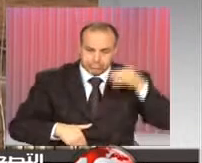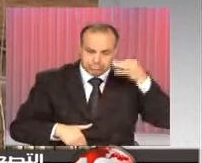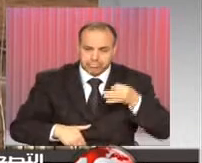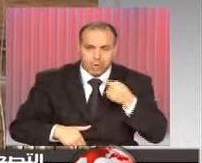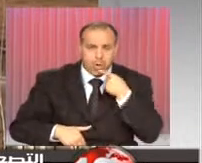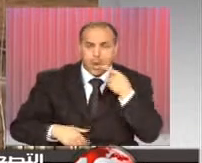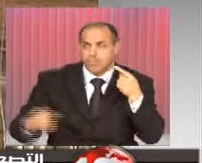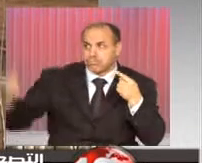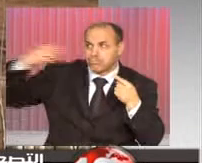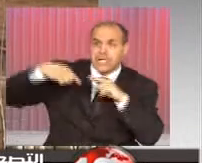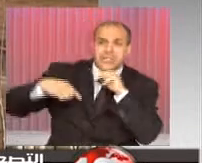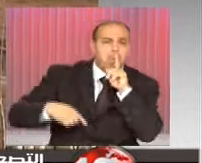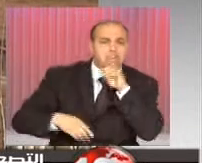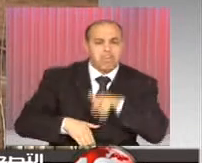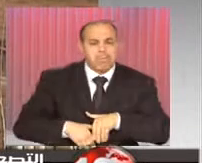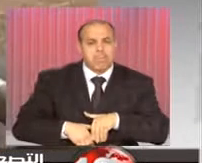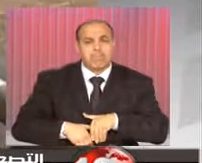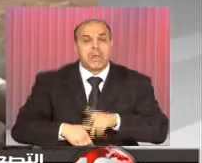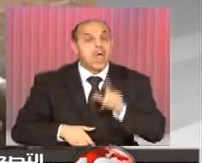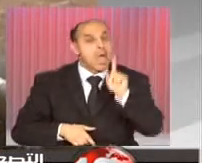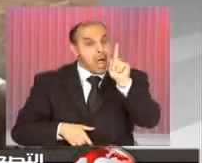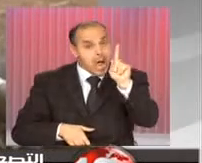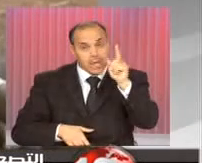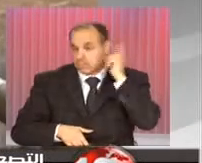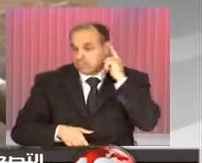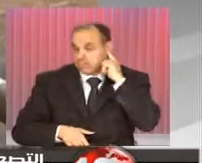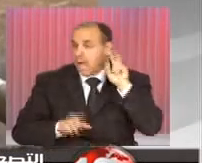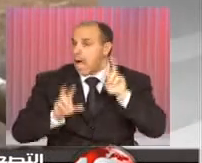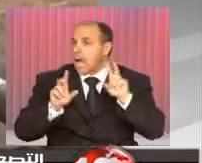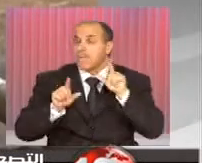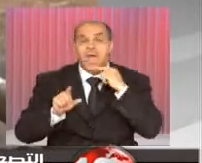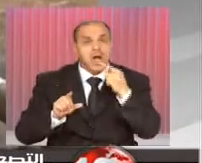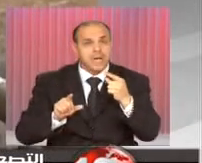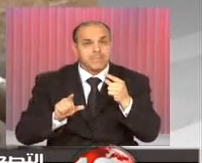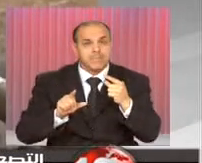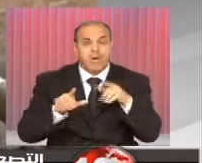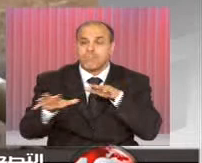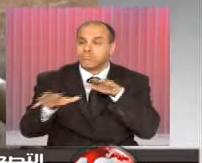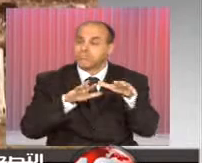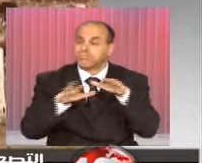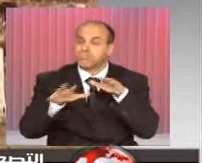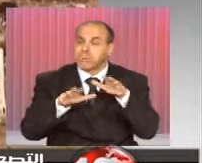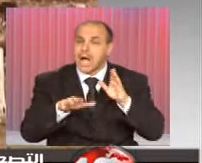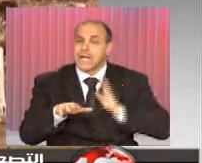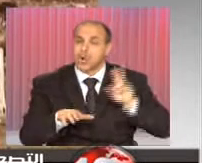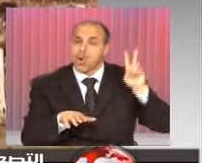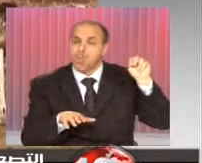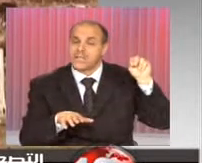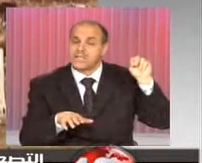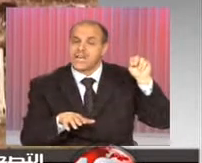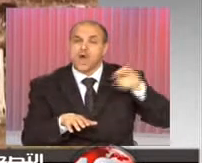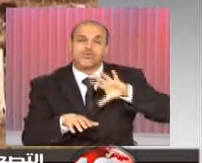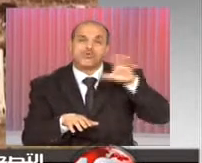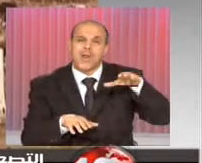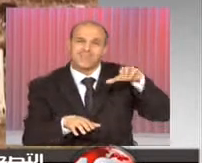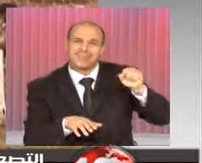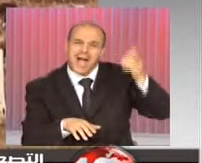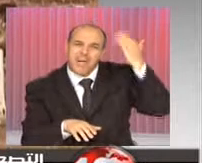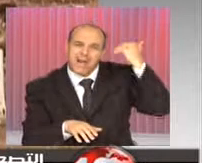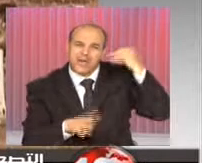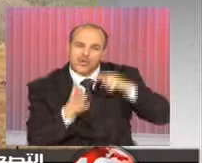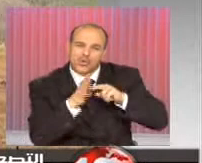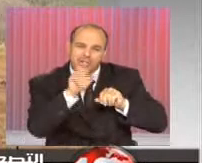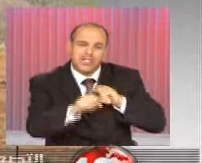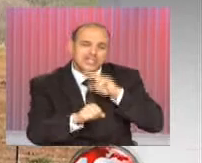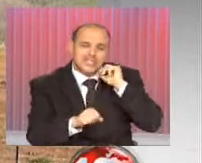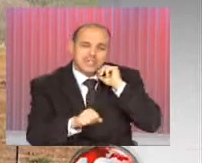من القصف الإسرائيلي. في الأثناء أفادت مصادر إعلامية بتحرك القوات الأممية في الجولان المحتل تحسبا